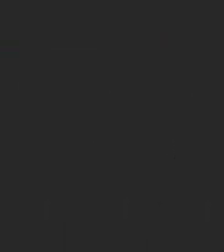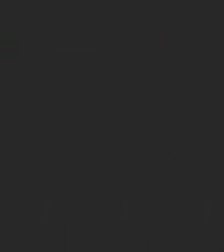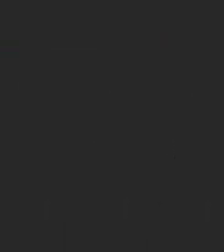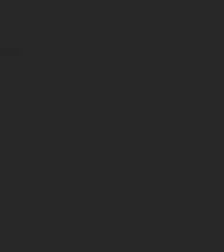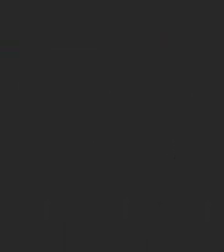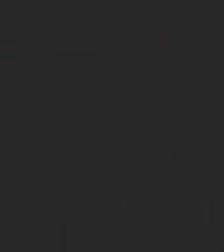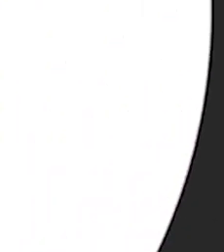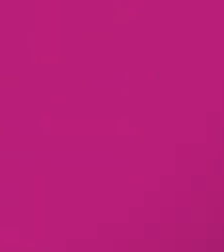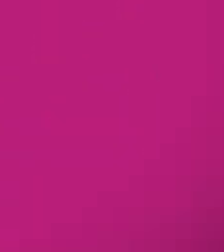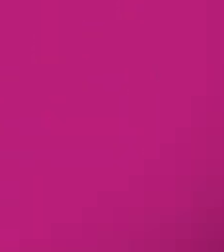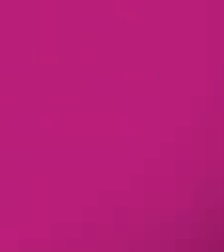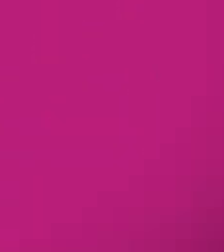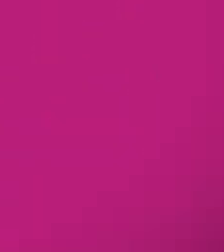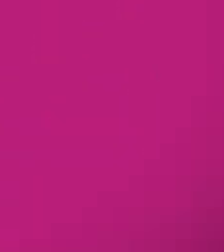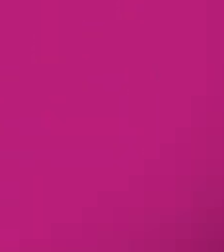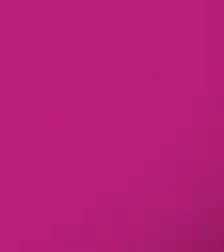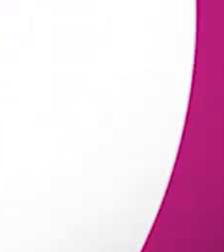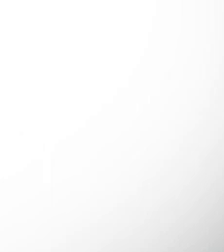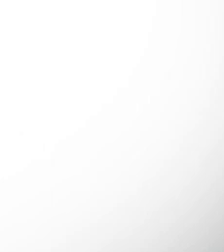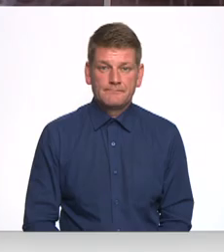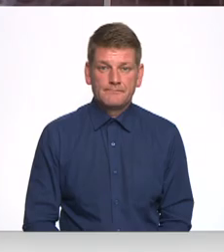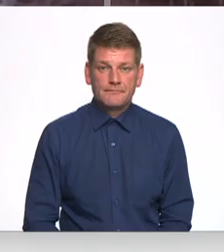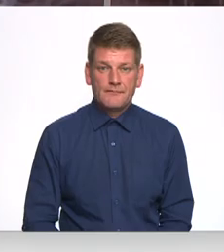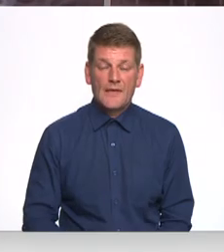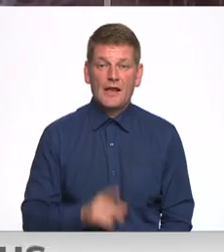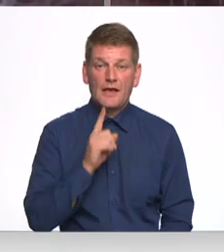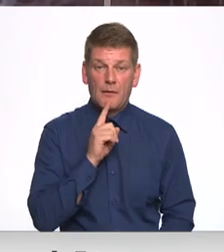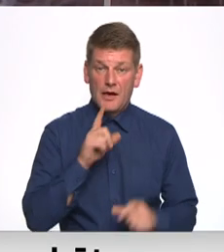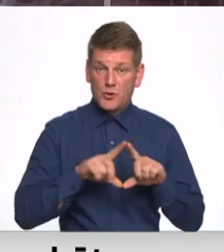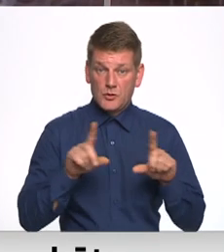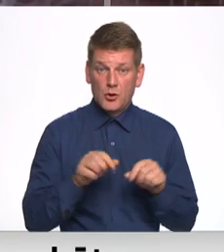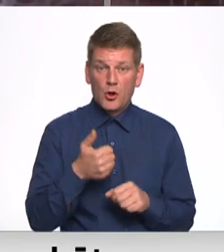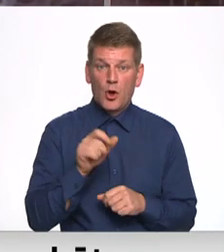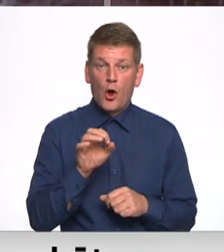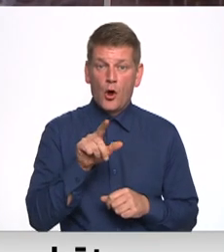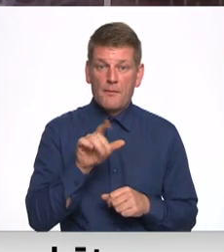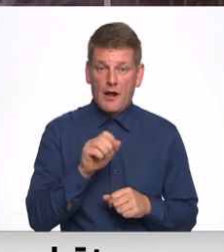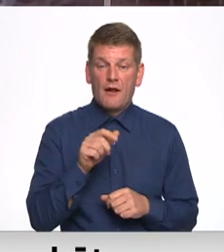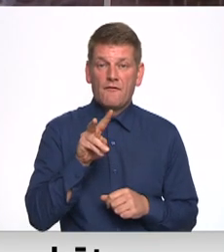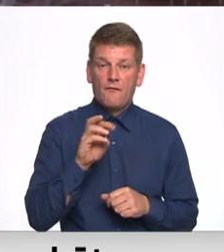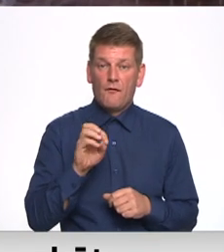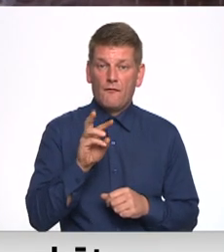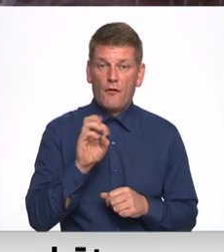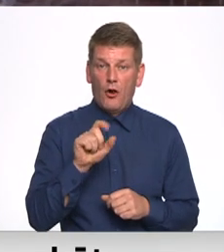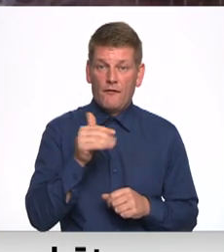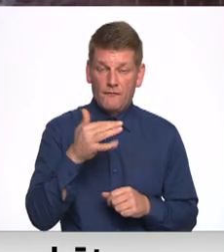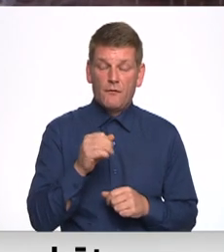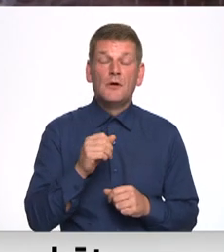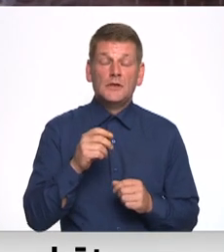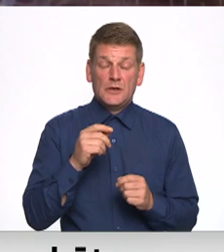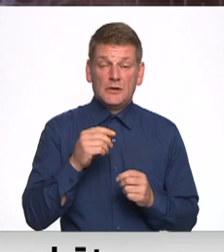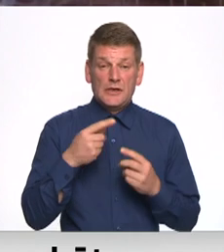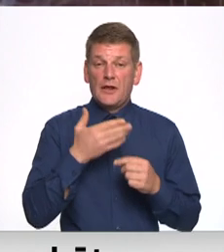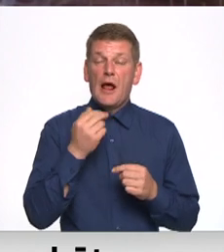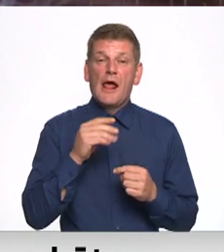Re! Viss ēters ir te! Liepājas uzņēmuma Global Wolf Motors ražotajiem produktam Eiropā pagaidām